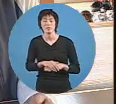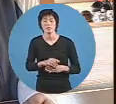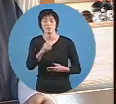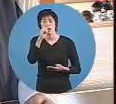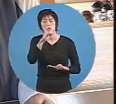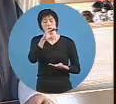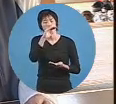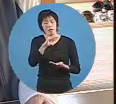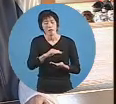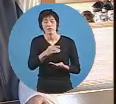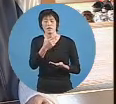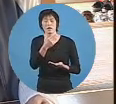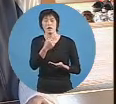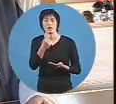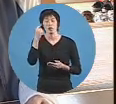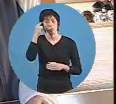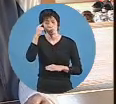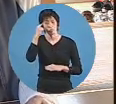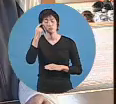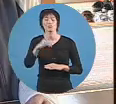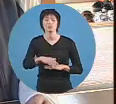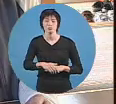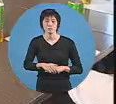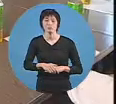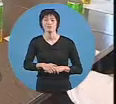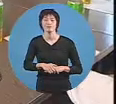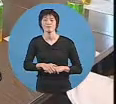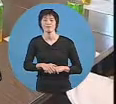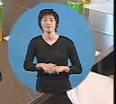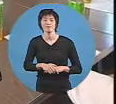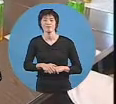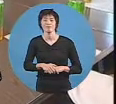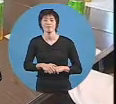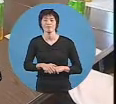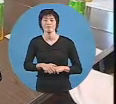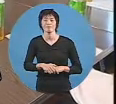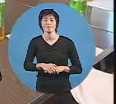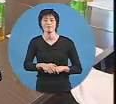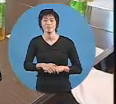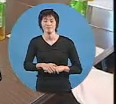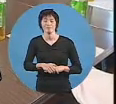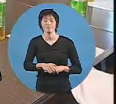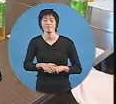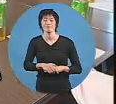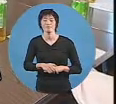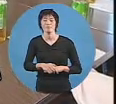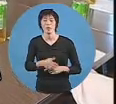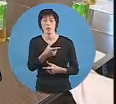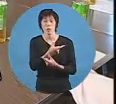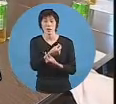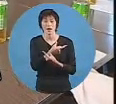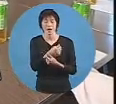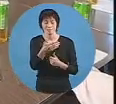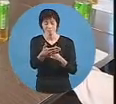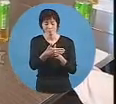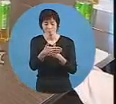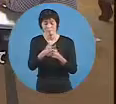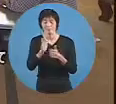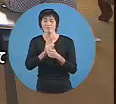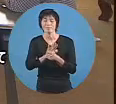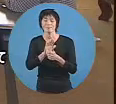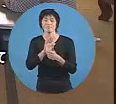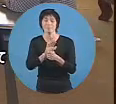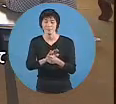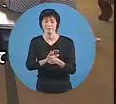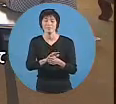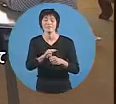が少なくなったような気がするんですけどね。はい、 高平地区では各住民がお互い連携を取り